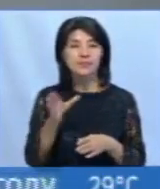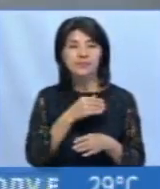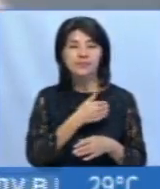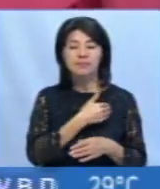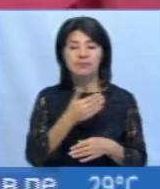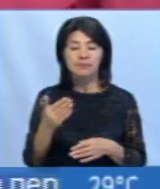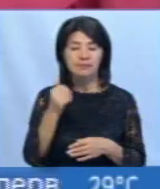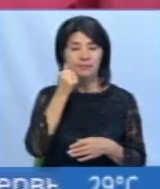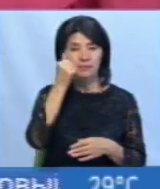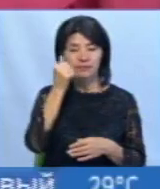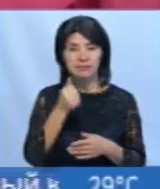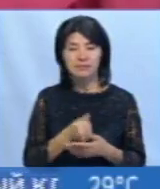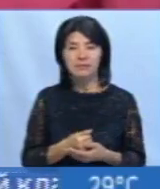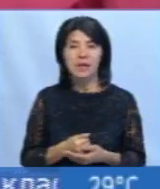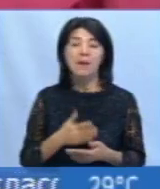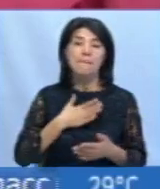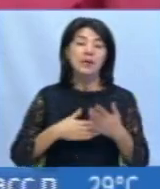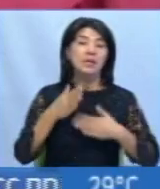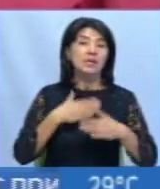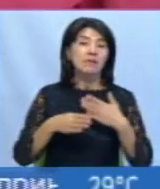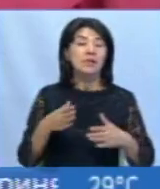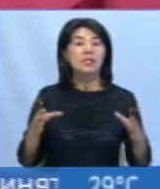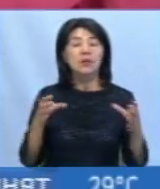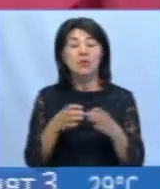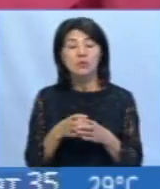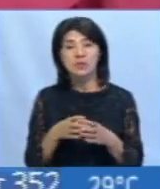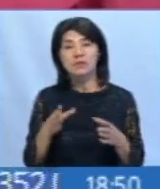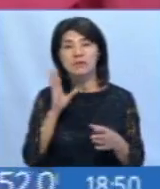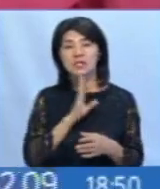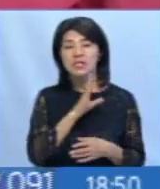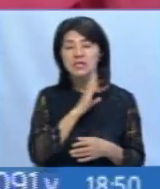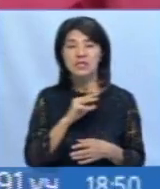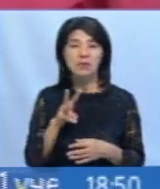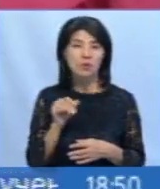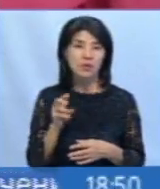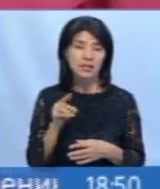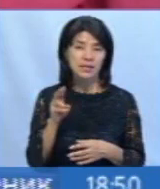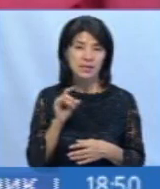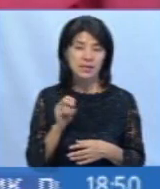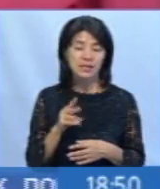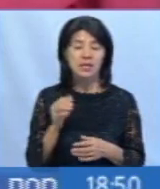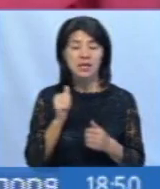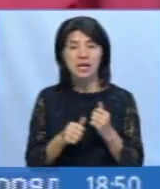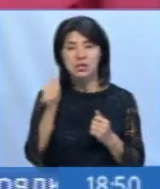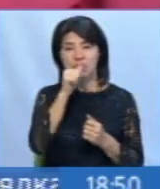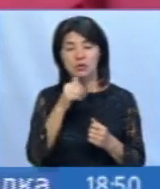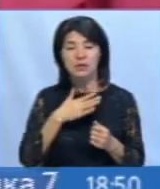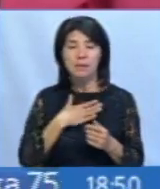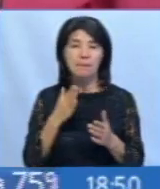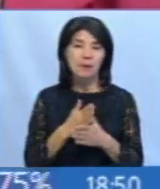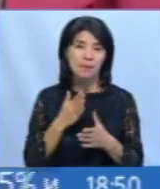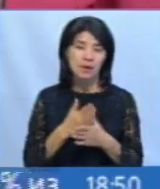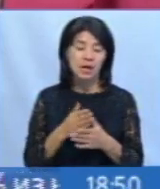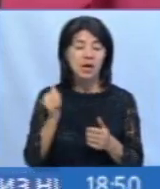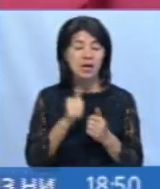благодарны. Мы инвалиды общества женщин «Мульдер». Ага. Каждый год нам Кайрат Калиевич помогает. Каждый год